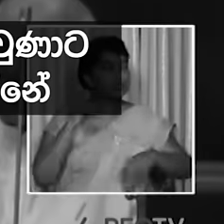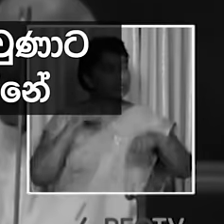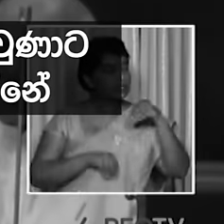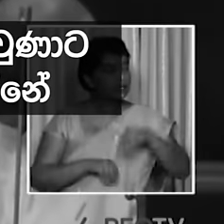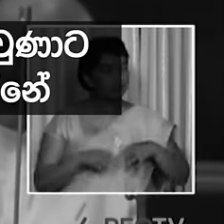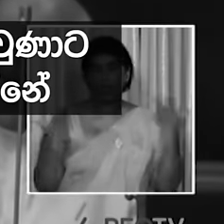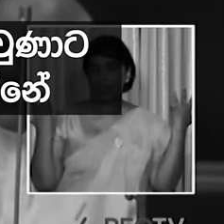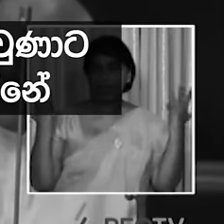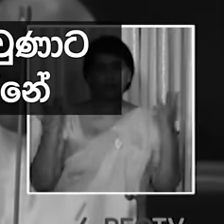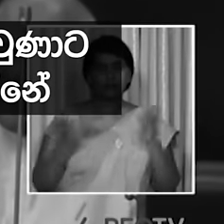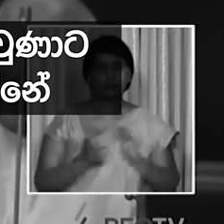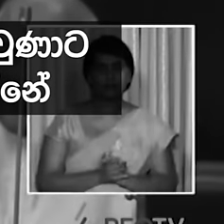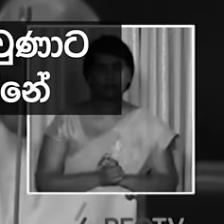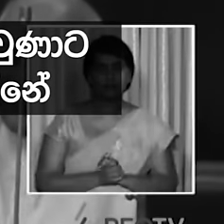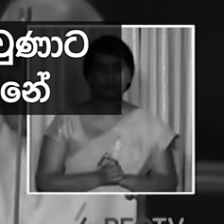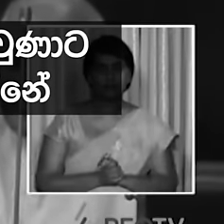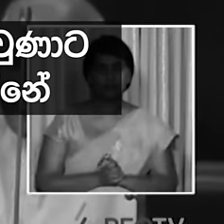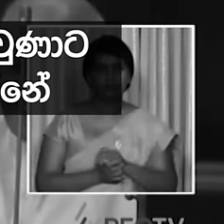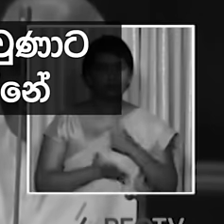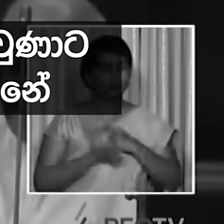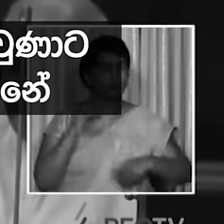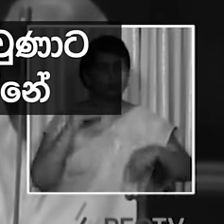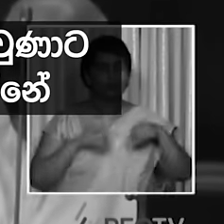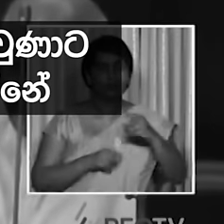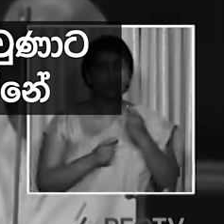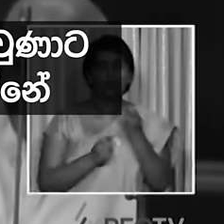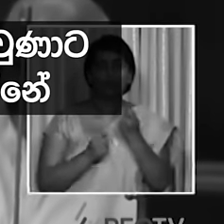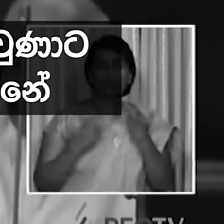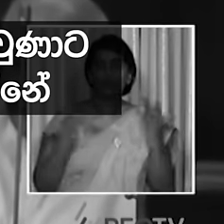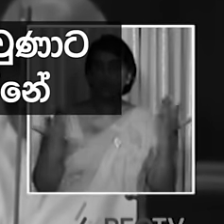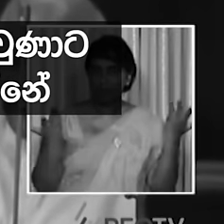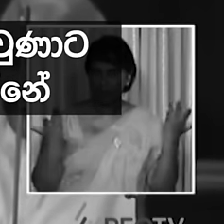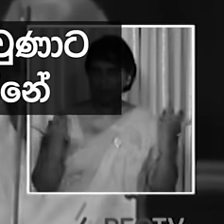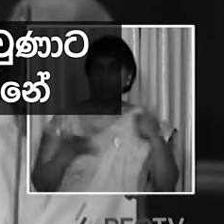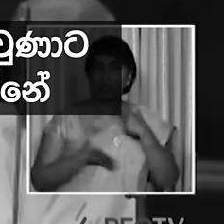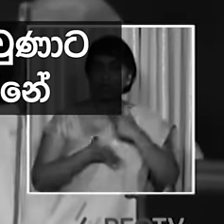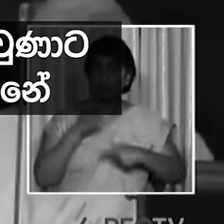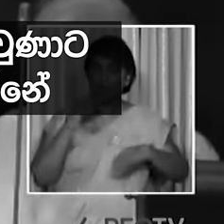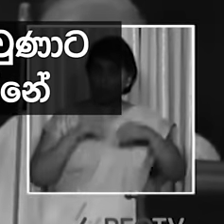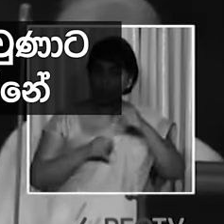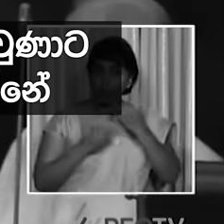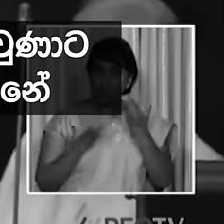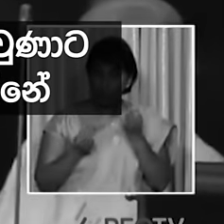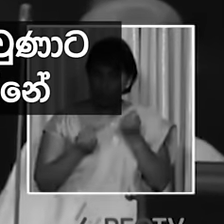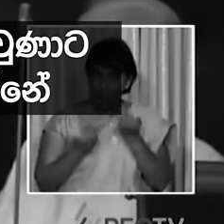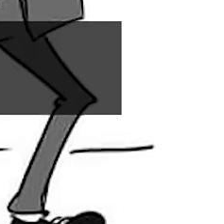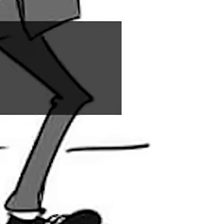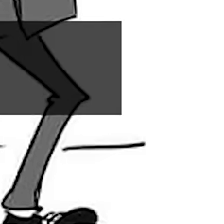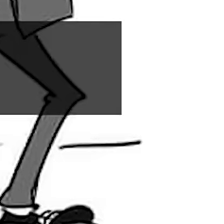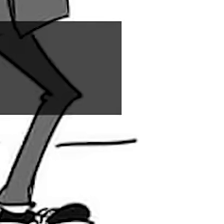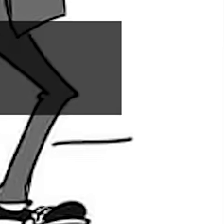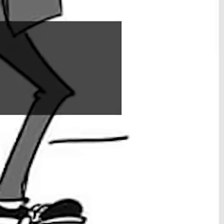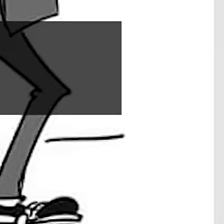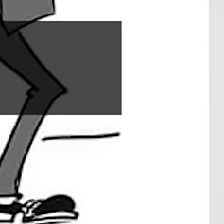සමහරුන්ට මේ ප්‍රකාශය හුදු හාස්‍යයට කරුණක් වුණාට මේ ප්‍රශ්නය අධිකරණයේ දක්වා ගිහිල්ලා තියෙන්නේ.